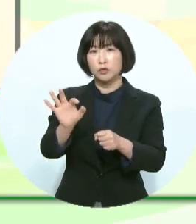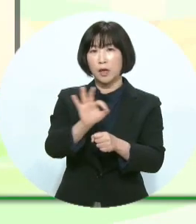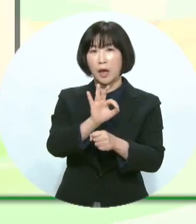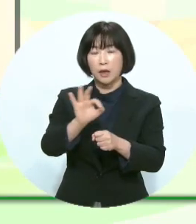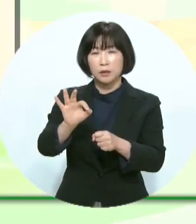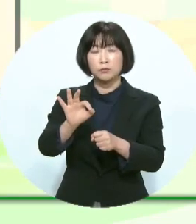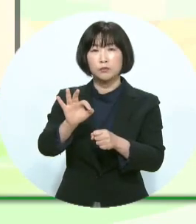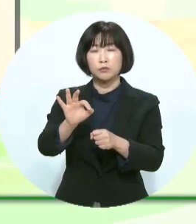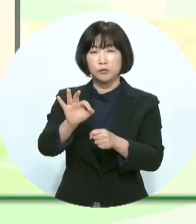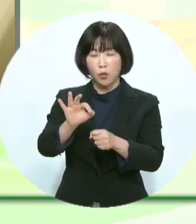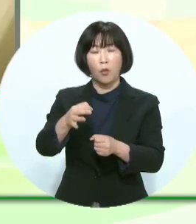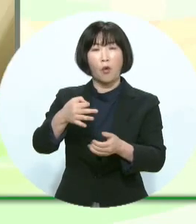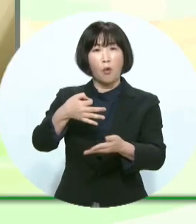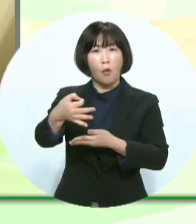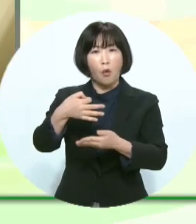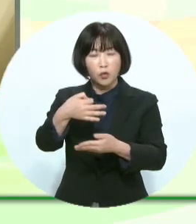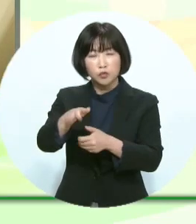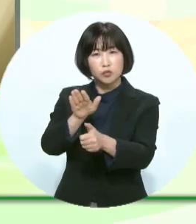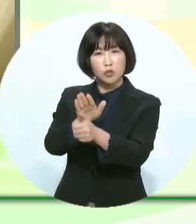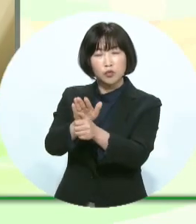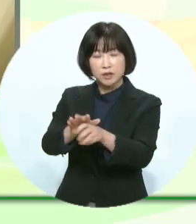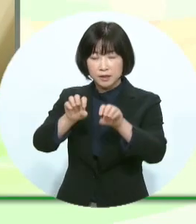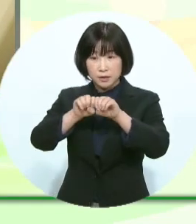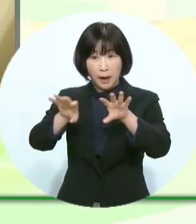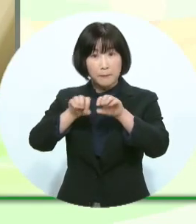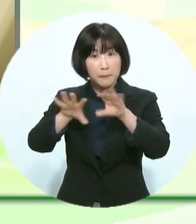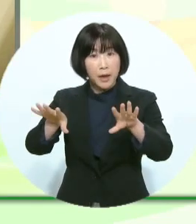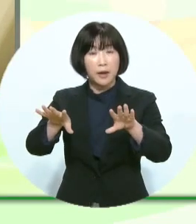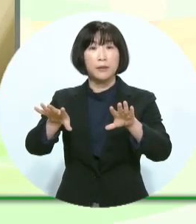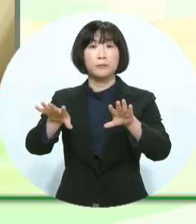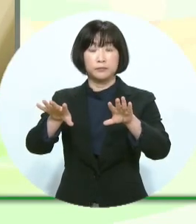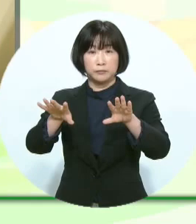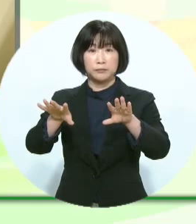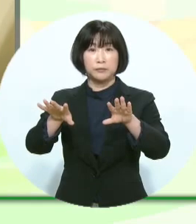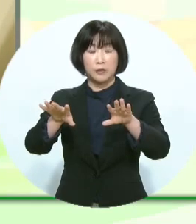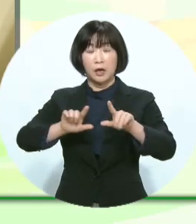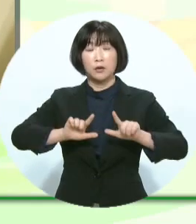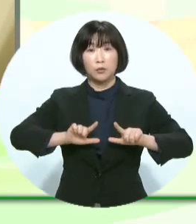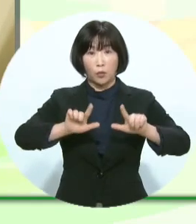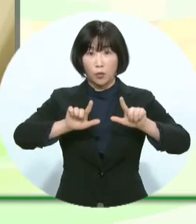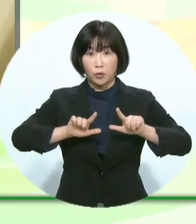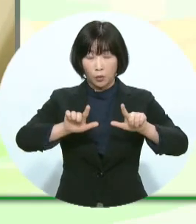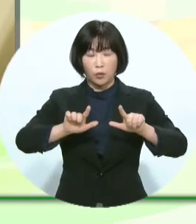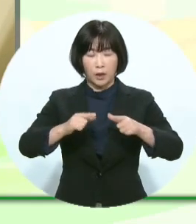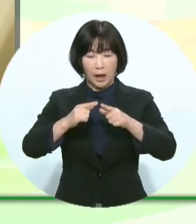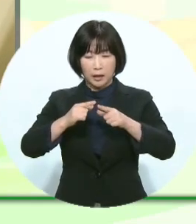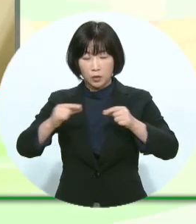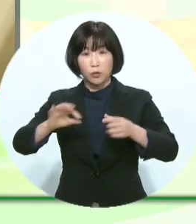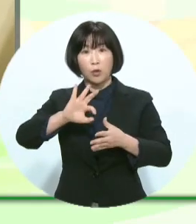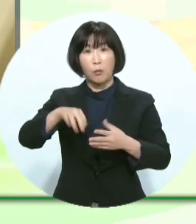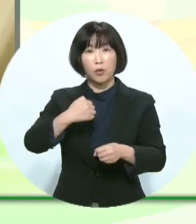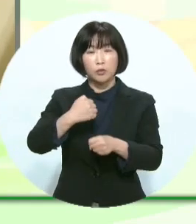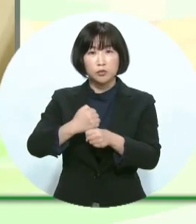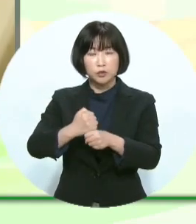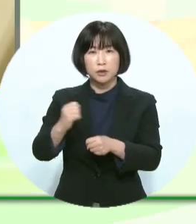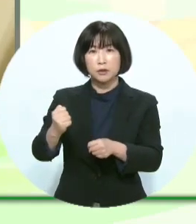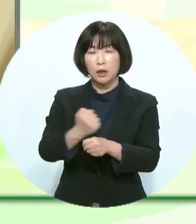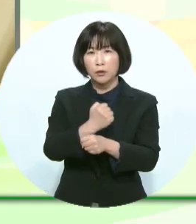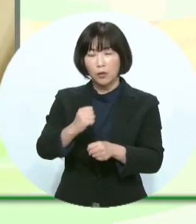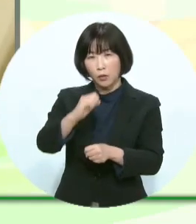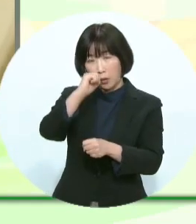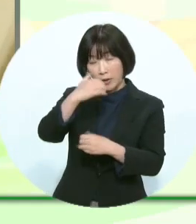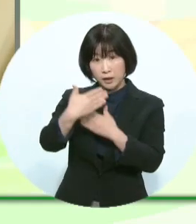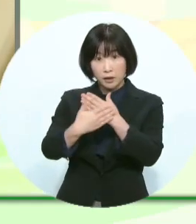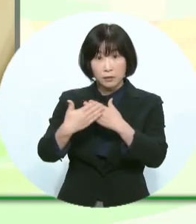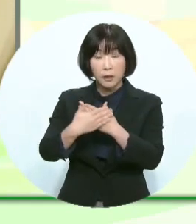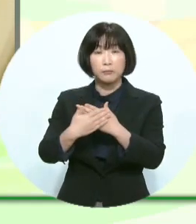調達購入促進キャンペーンをはじめ東京や日本のものづくり産業の優れた点